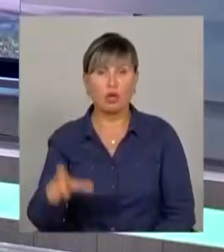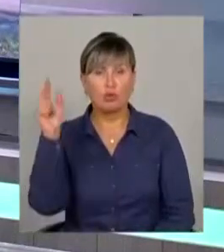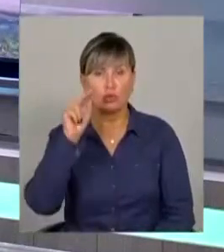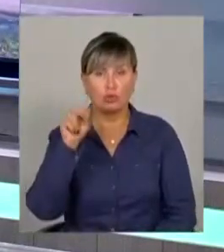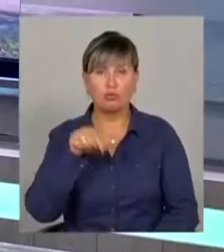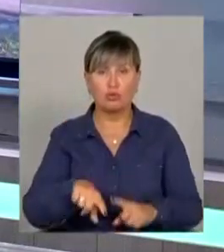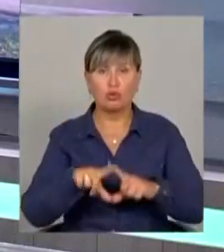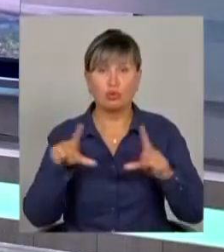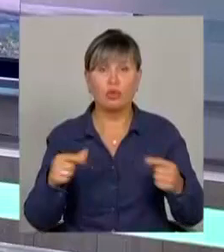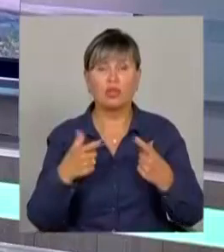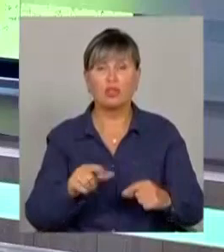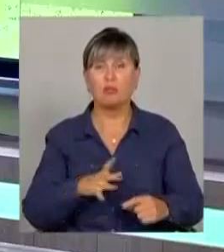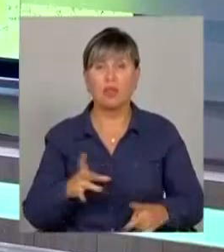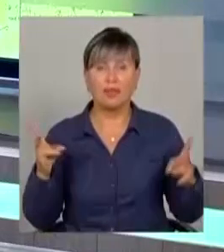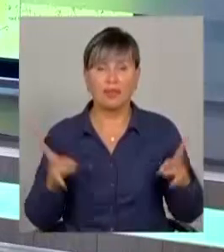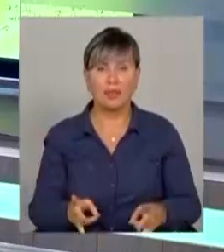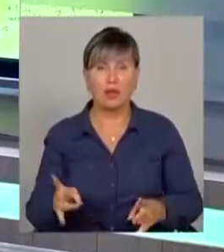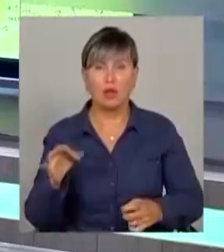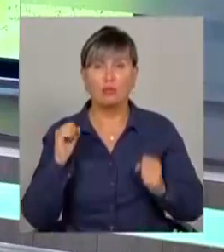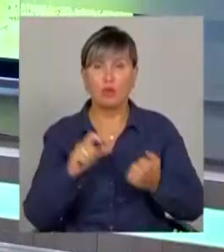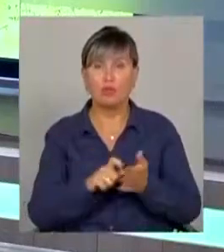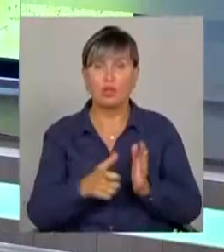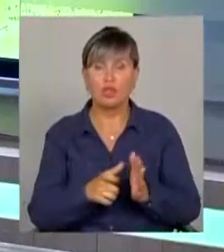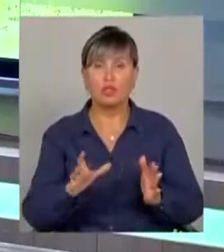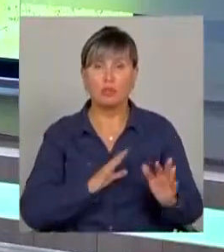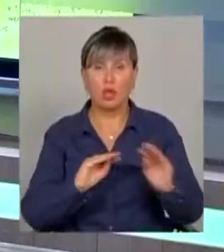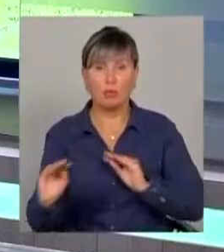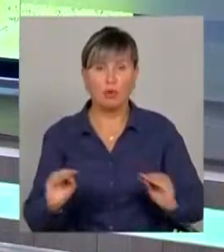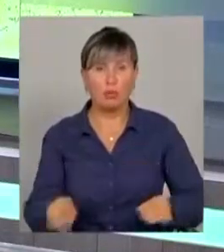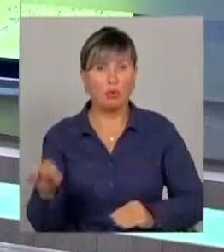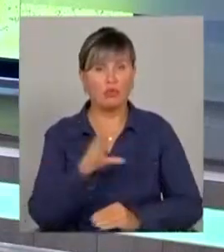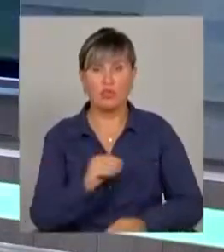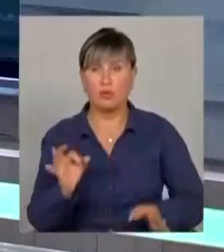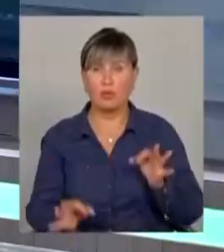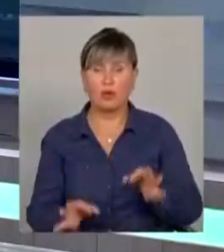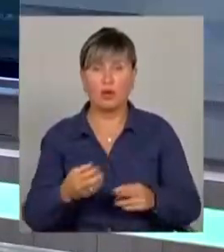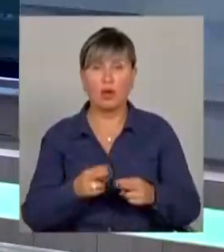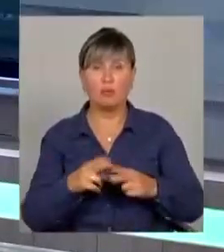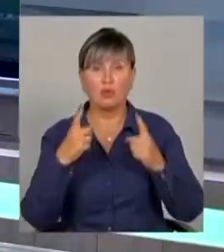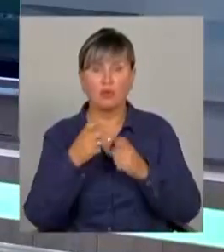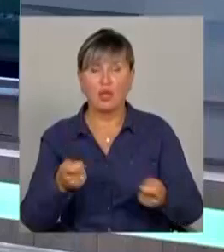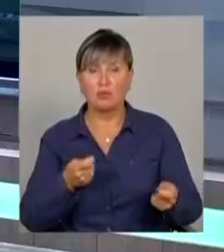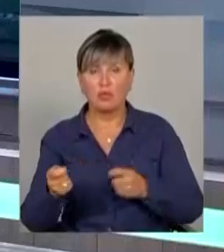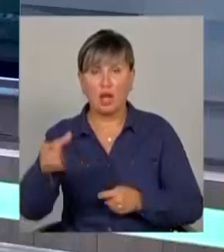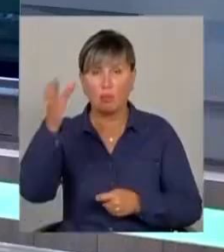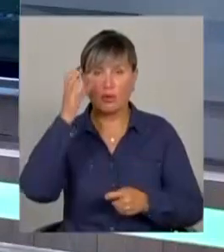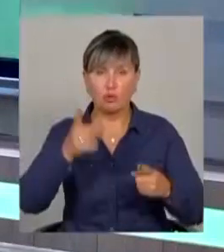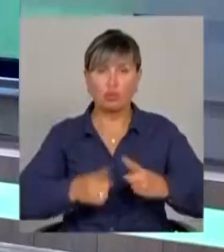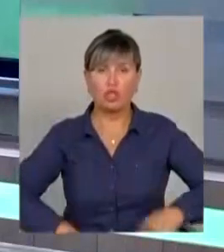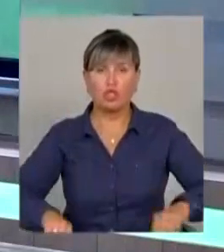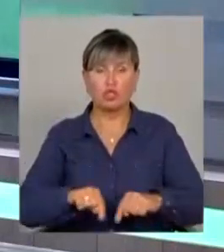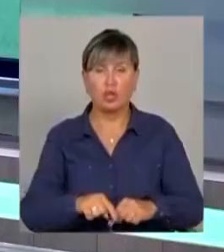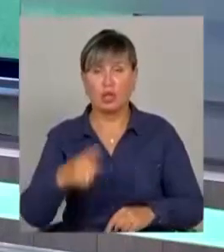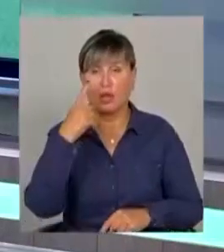той самой школе где произошла трагедия а спортплощадка была оборудована по всем нормам об этом сообщили в администрации образовательного учреждения